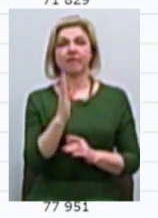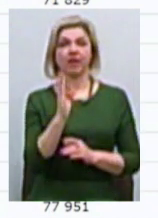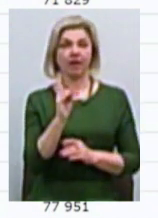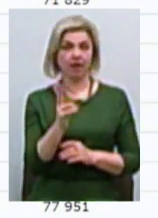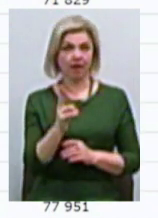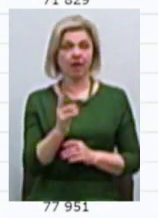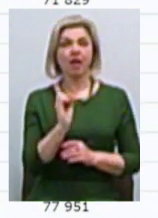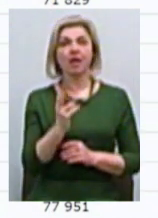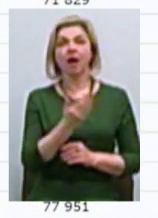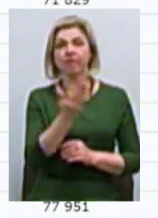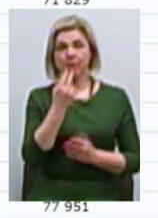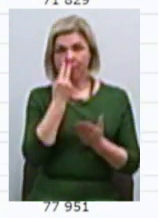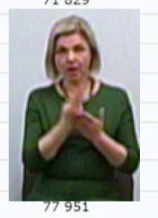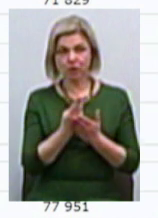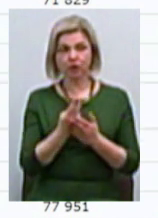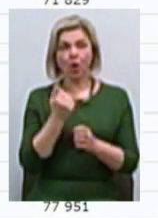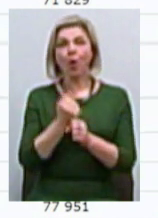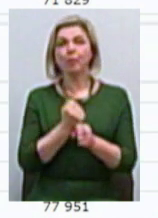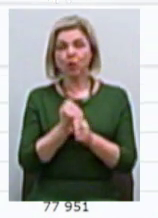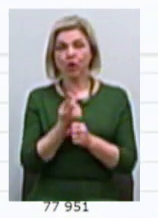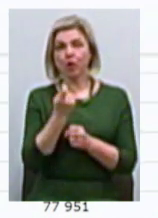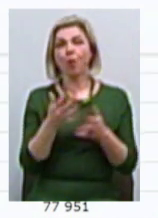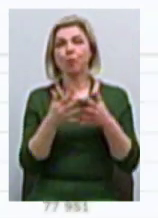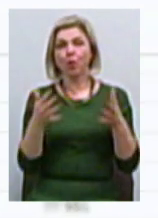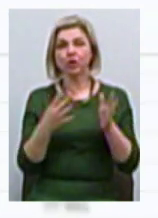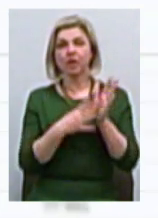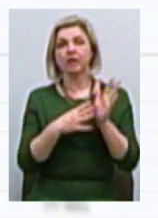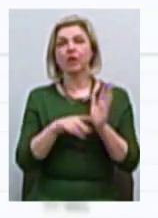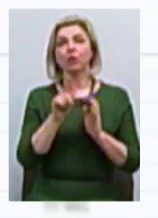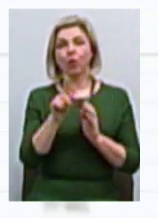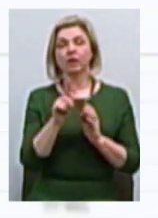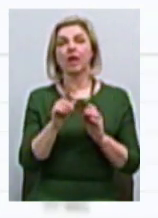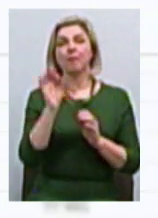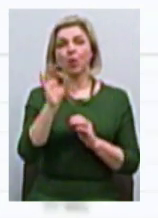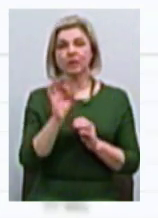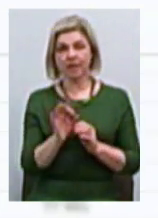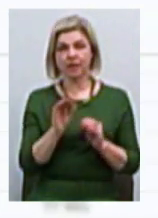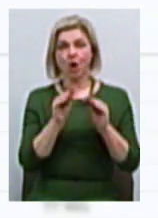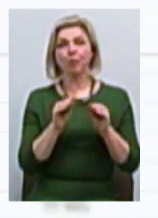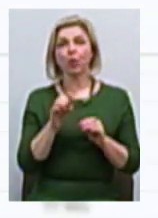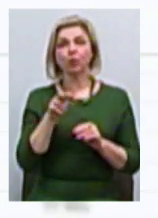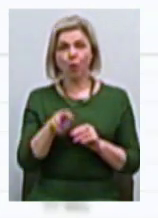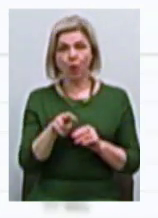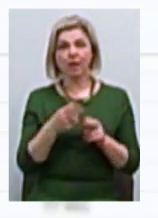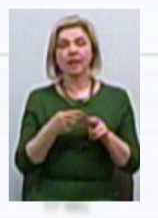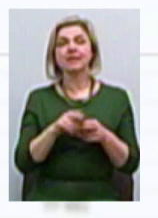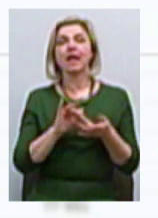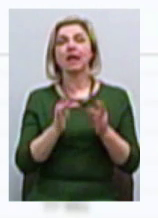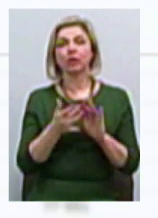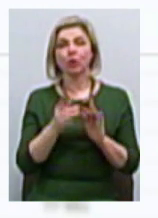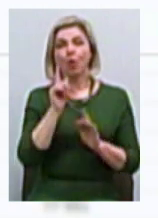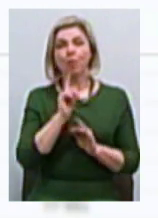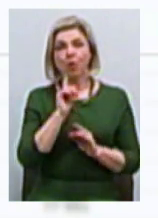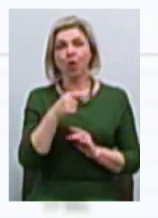Як бачите, оброблено трошки більше 91% протоколів. Це електронні протоколи, тобто поки що ми говоримо